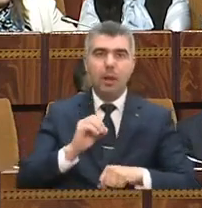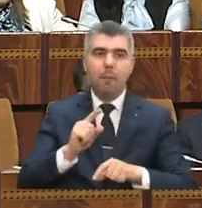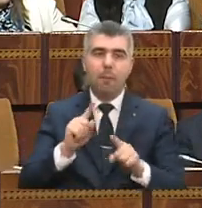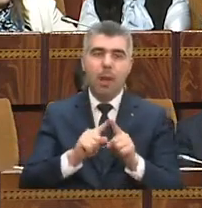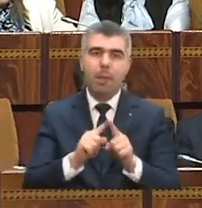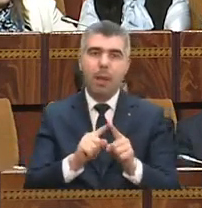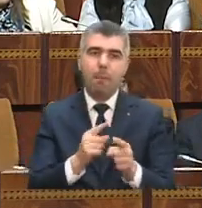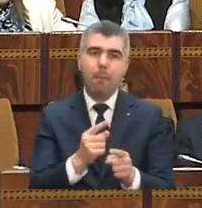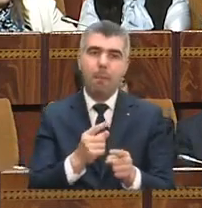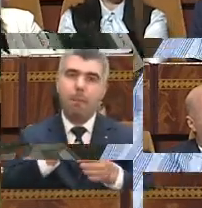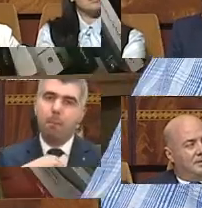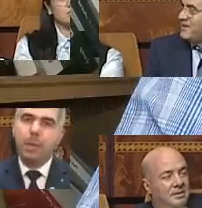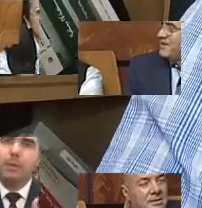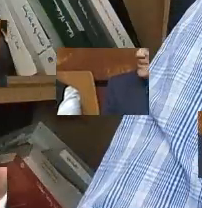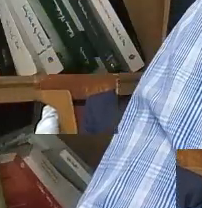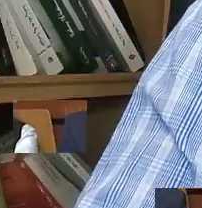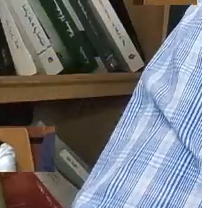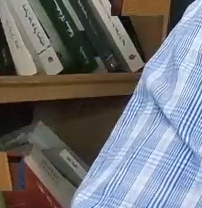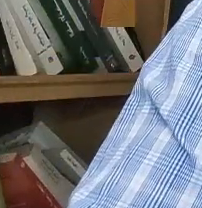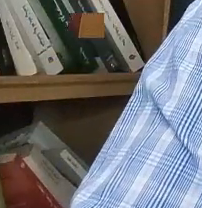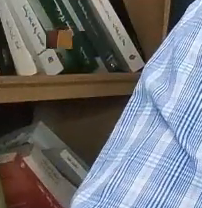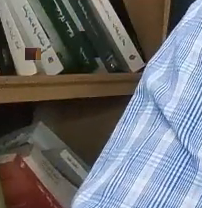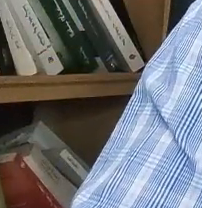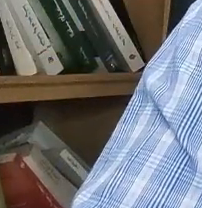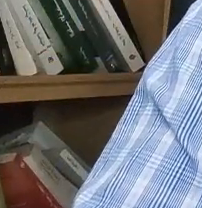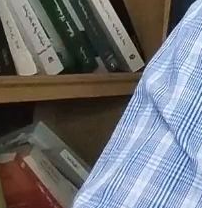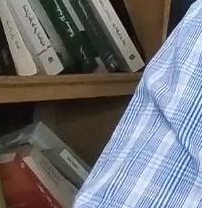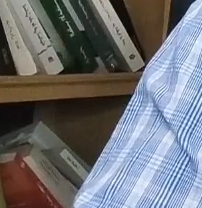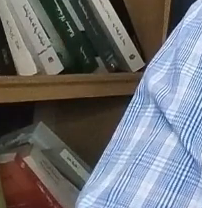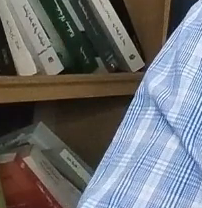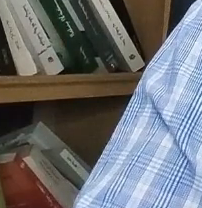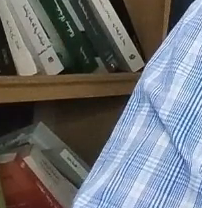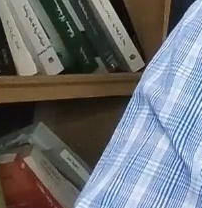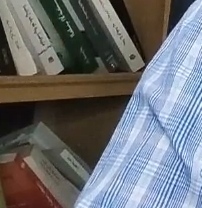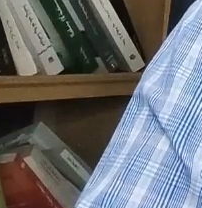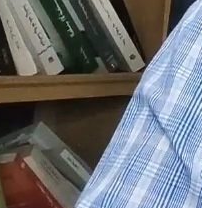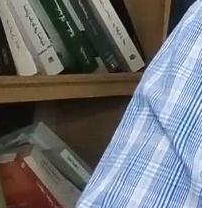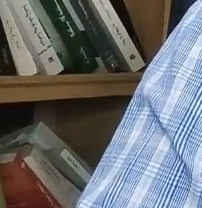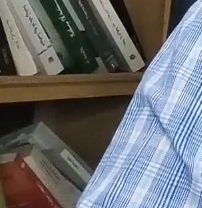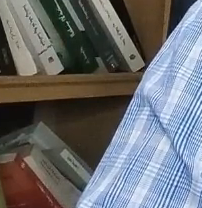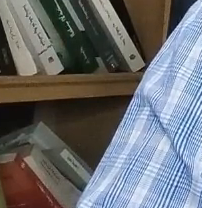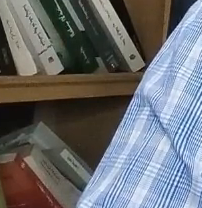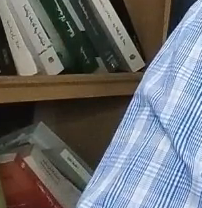عمر بنتي، هذا هما الأخلاق. أنا يتحدث بطبيعة الحال عن